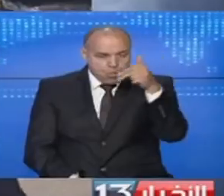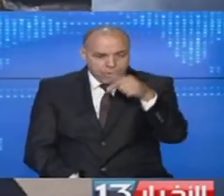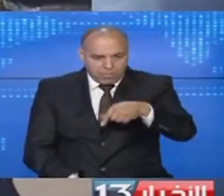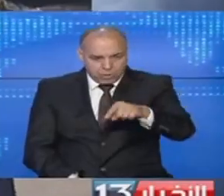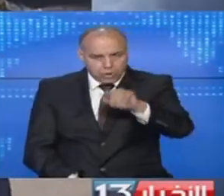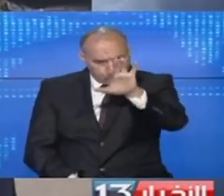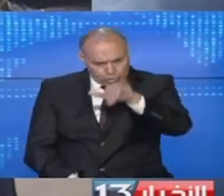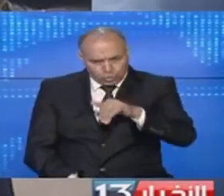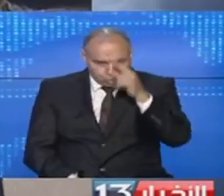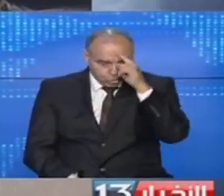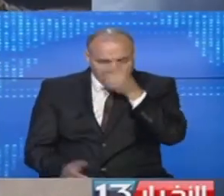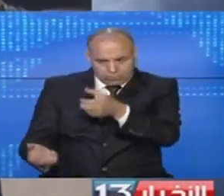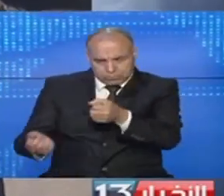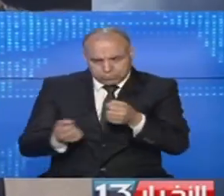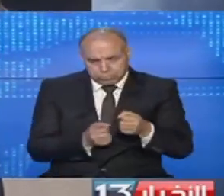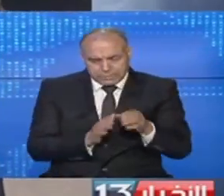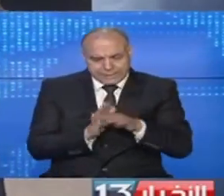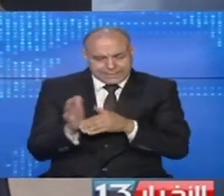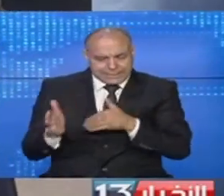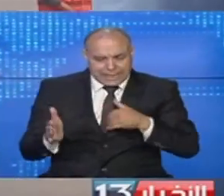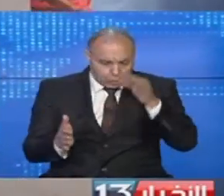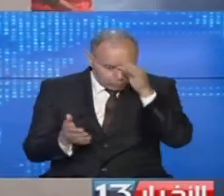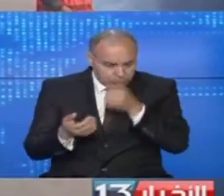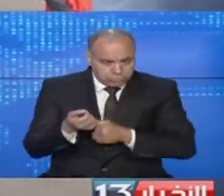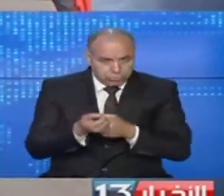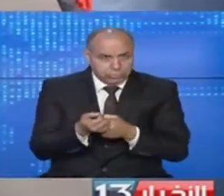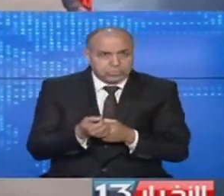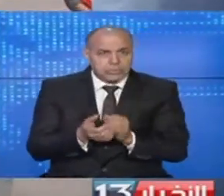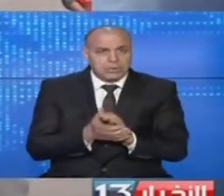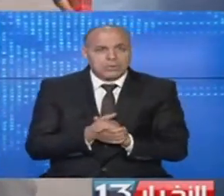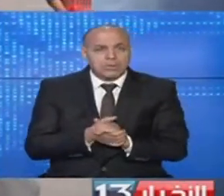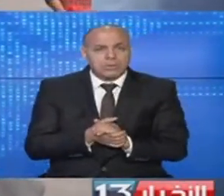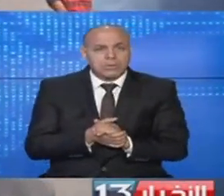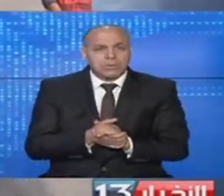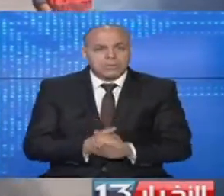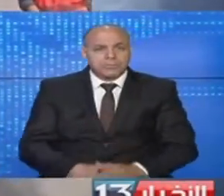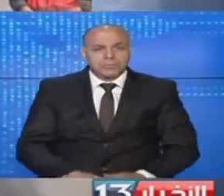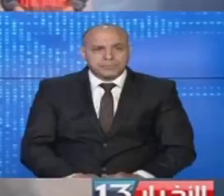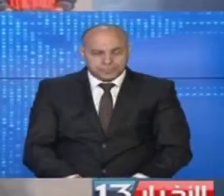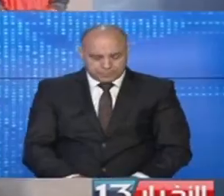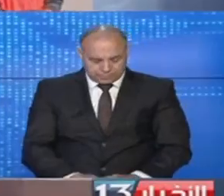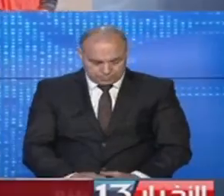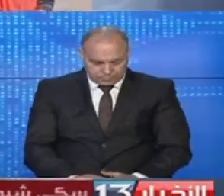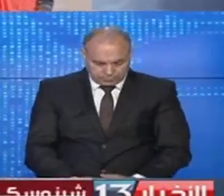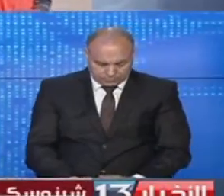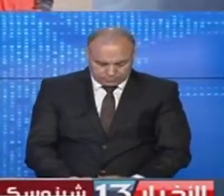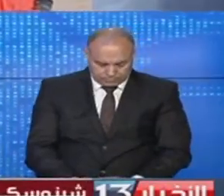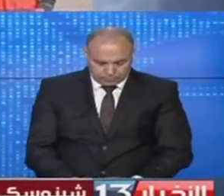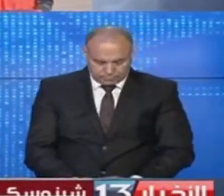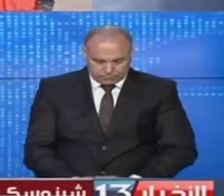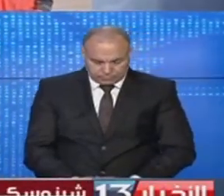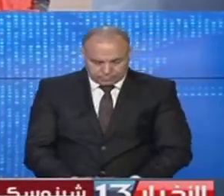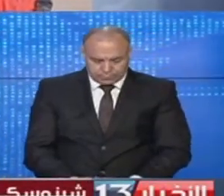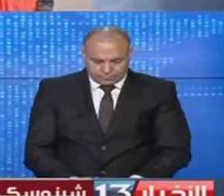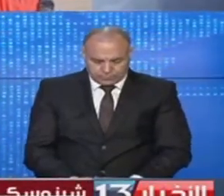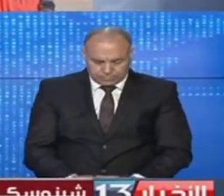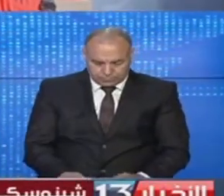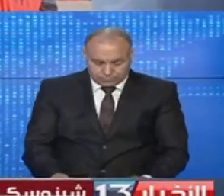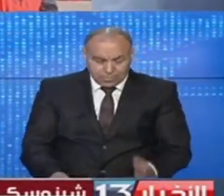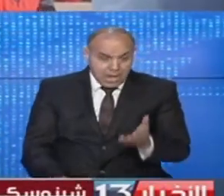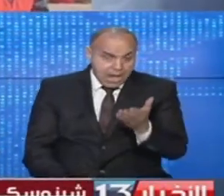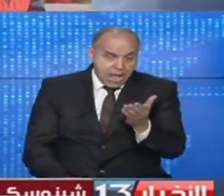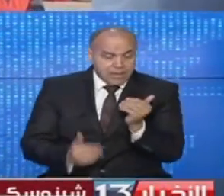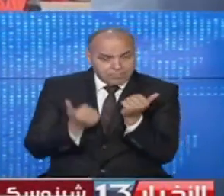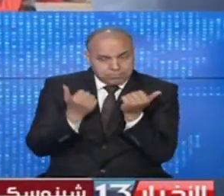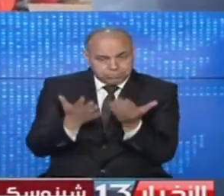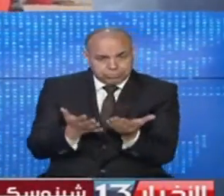يجيوا هذوما وإن شاء الله يدعموا المنظومة الصحية التونسية. C'est un don de 13 millions de dinars qui permet d'acquérir. هذه